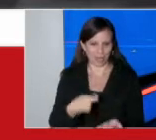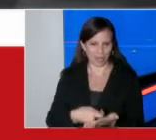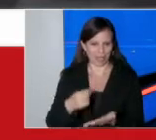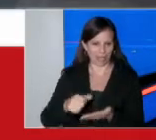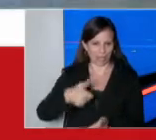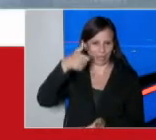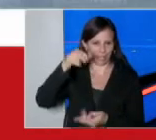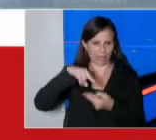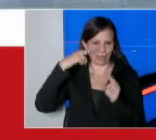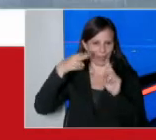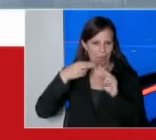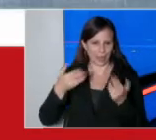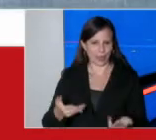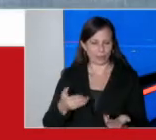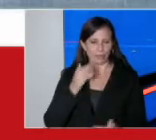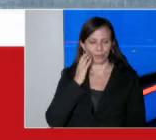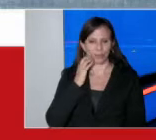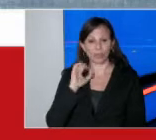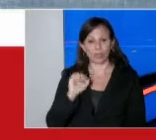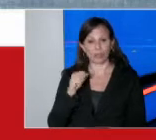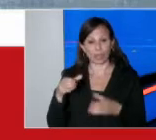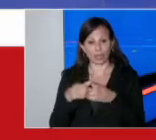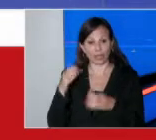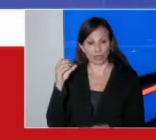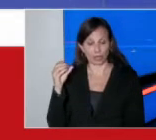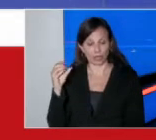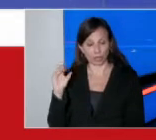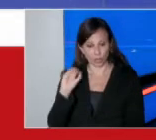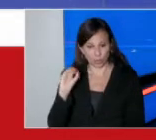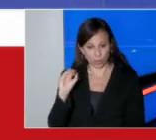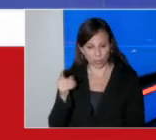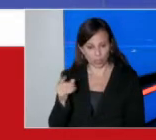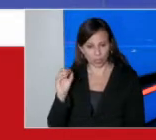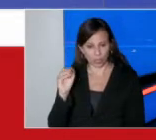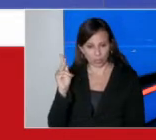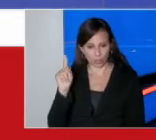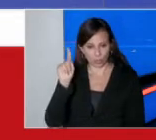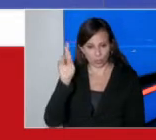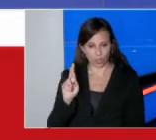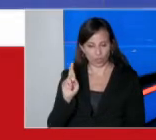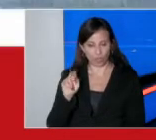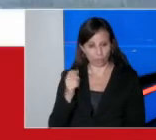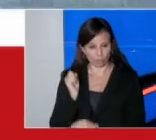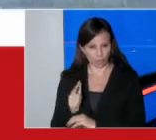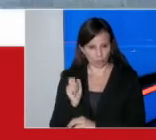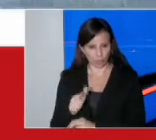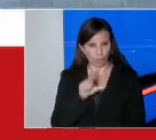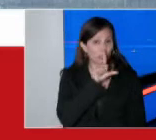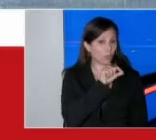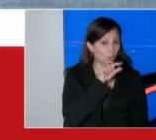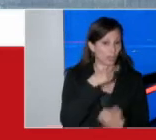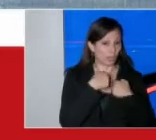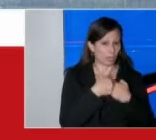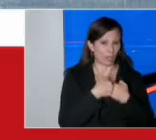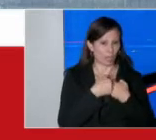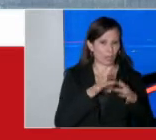העולם. נראה לי... לא, חמש מית, אבל... עם סקוואר, אני חושב שעם כל הכבוד לסקוואר כפלטפורמה לתשלומים, טוויטר מבחינת אתגרים הרבה